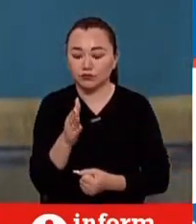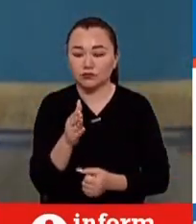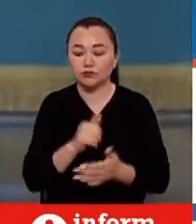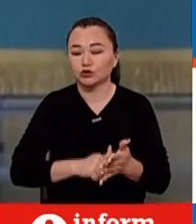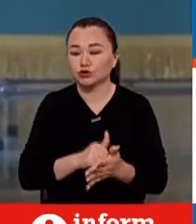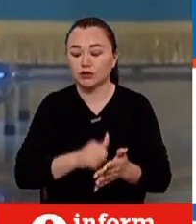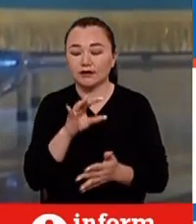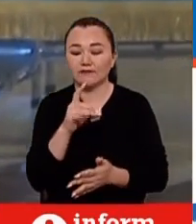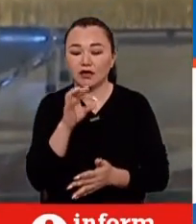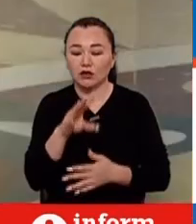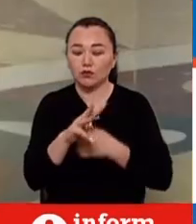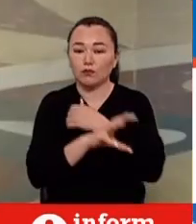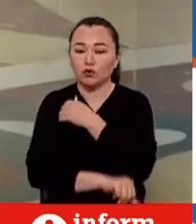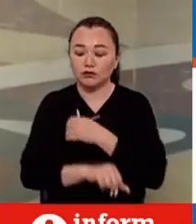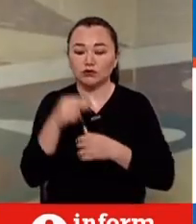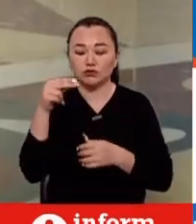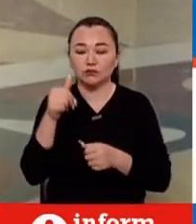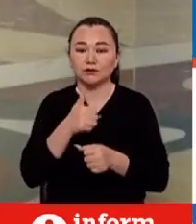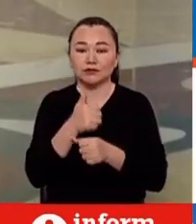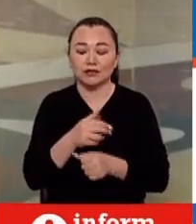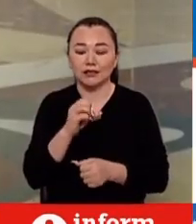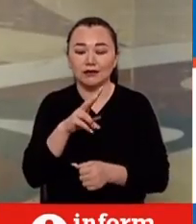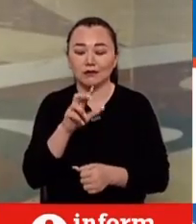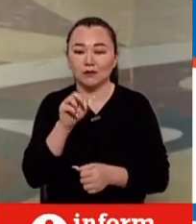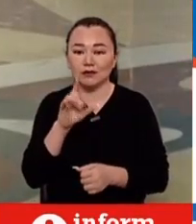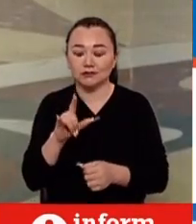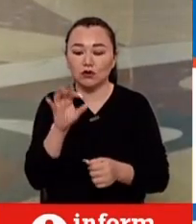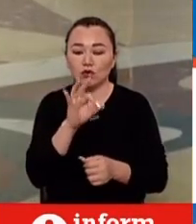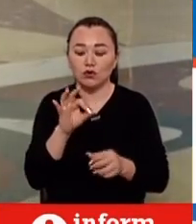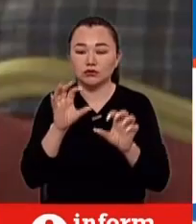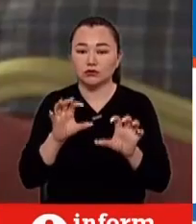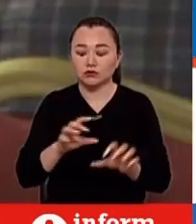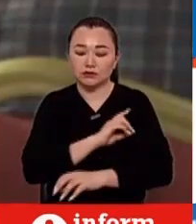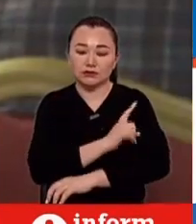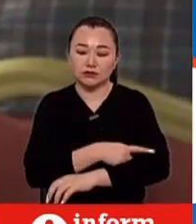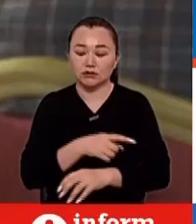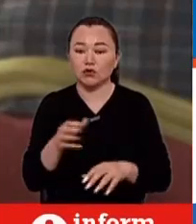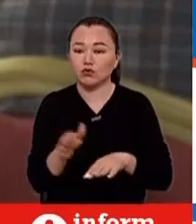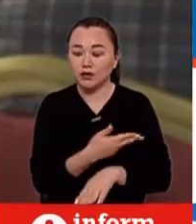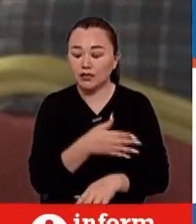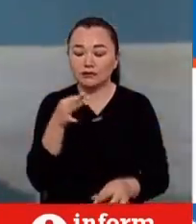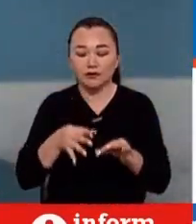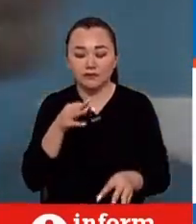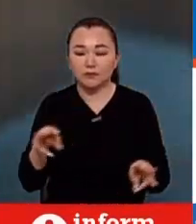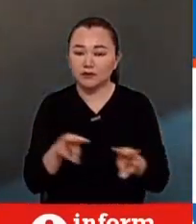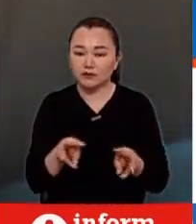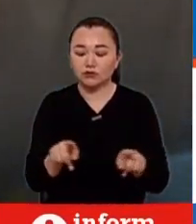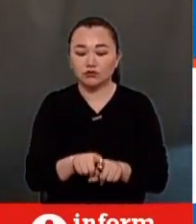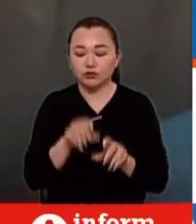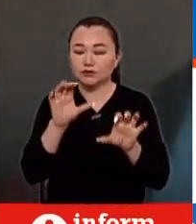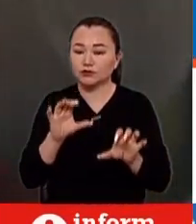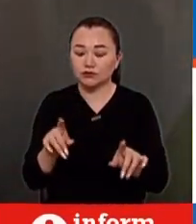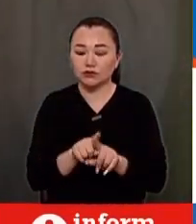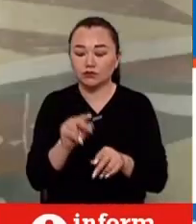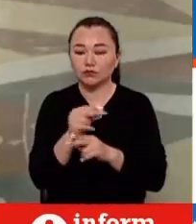Себебі референдумнан соң тұңғыш президент елбасы туралы конституциялық заңның күші жойылды. Әрі әділет министрлігі де заңнамаға